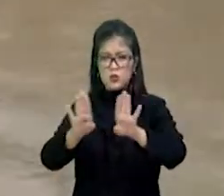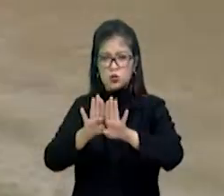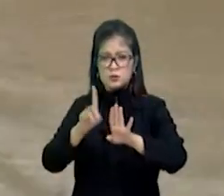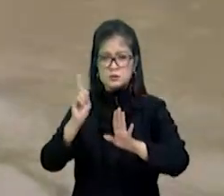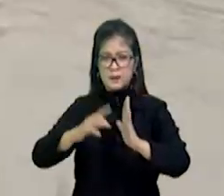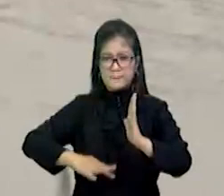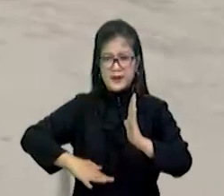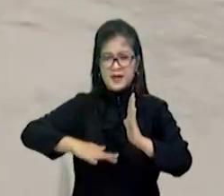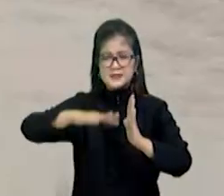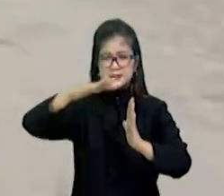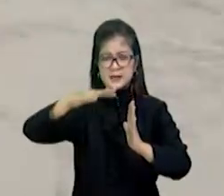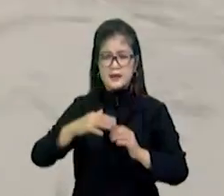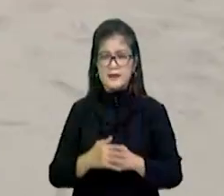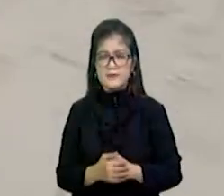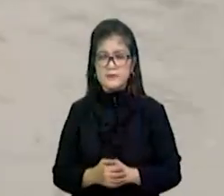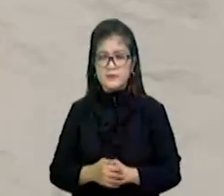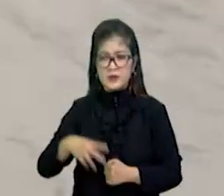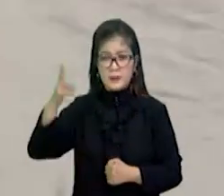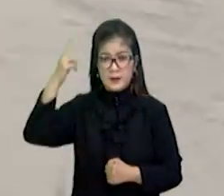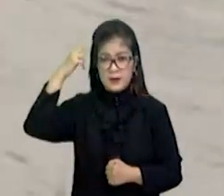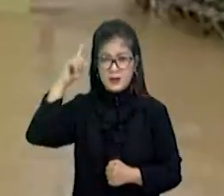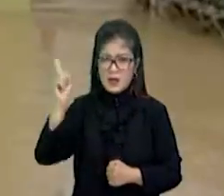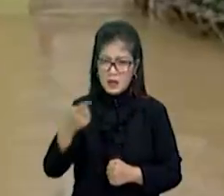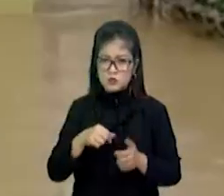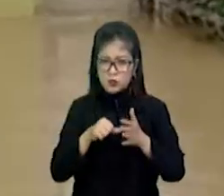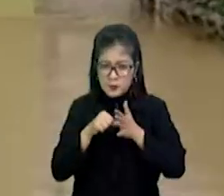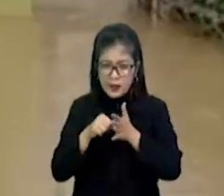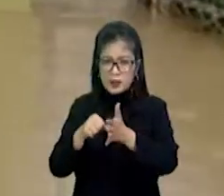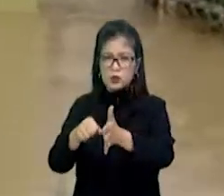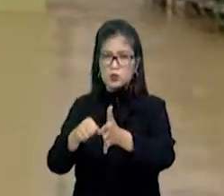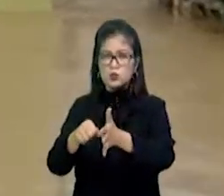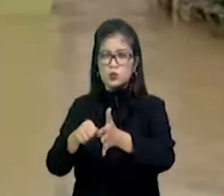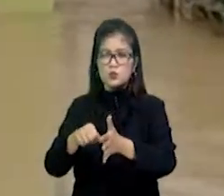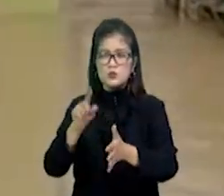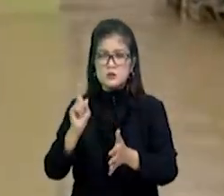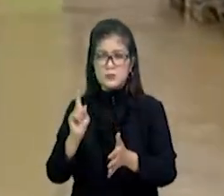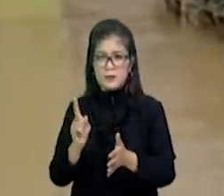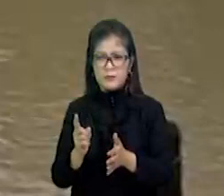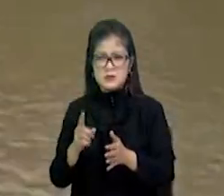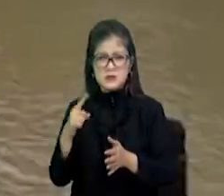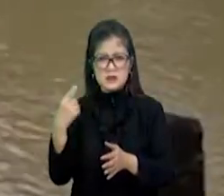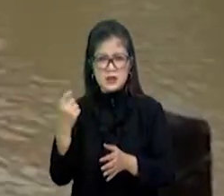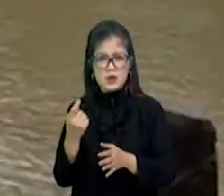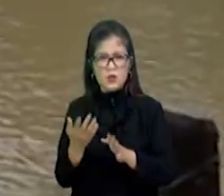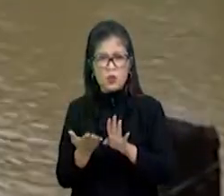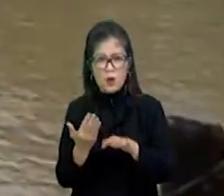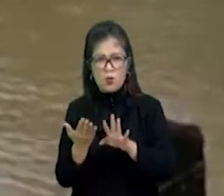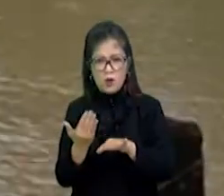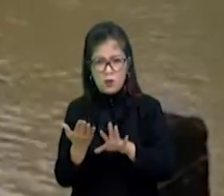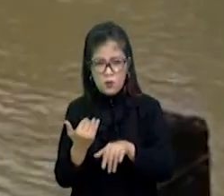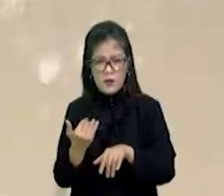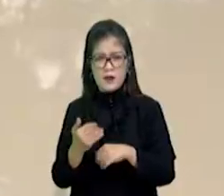berharap pemerintah turun tangan mengatasi banjir agar tidak terus-menerus merugikan warga. Dari Aceh Utara, Aceh, Muhammad Jafar